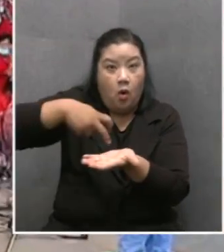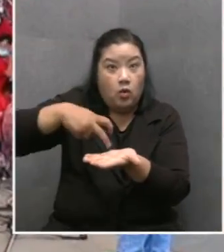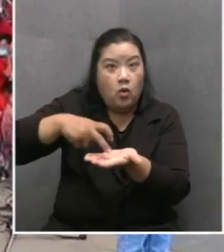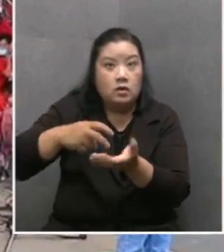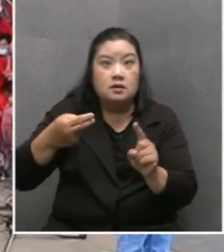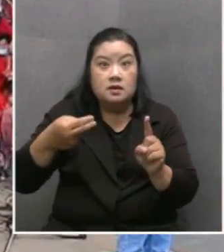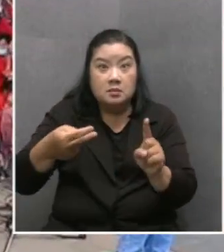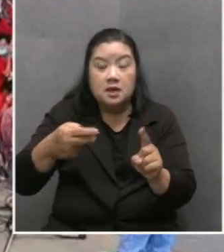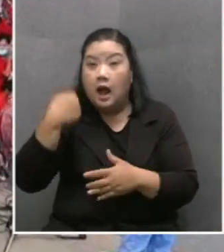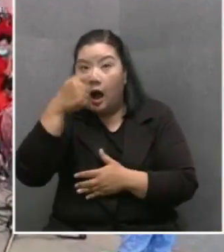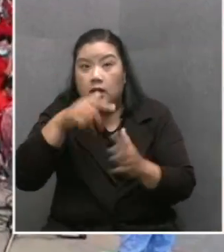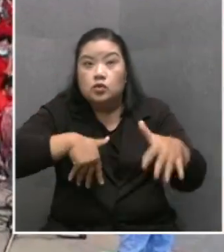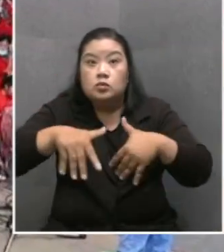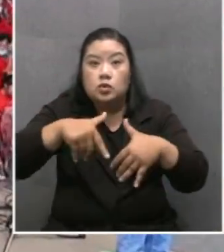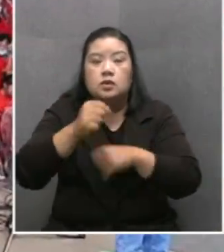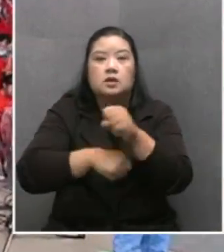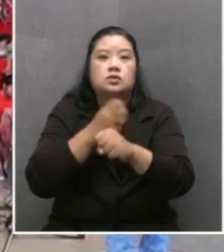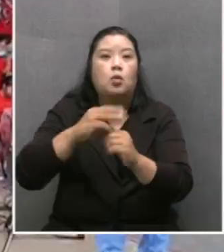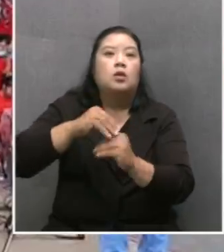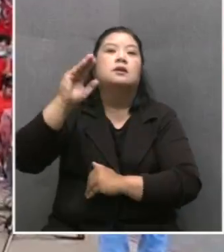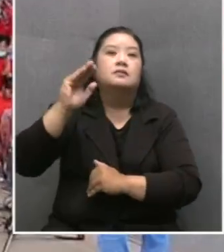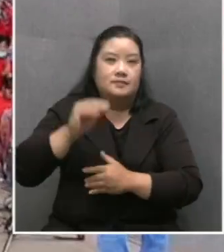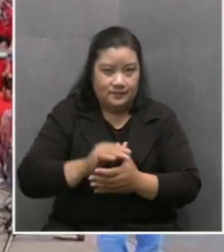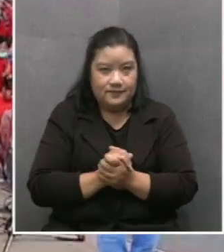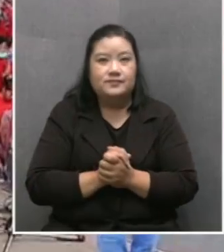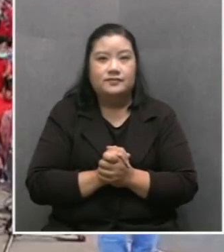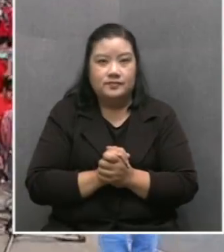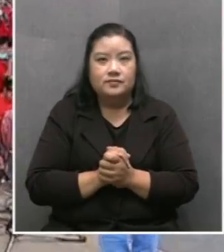บาทสำหรับประชาชนที่มีอายุ16ปีขึ้นไปด้วยครับ